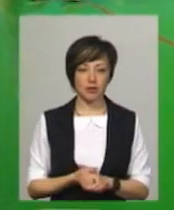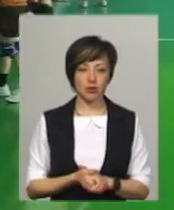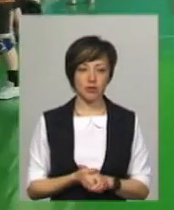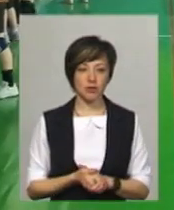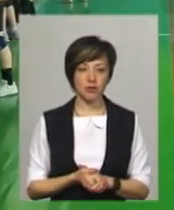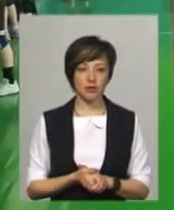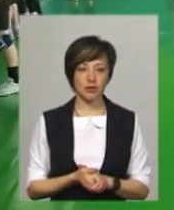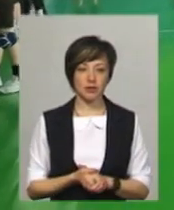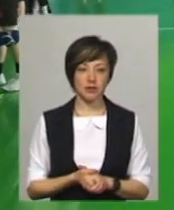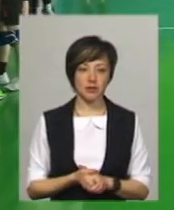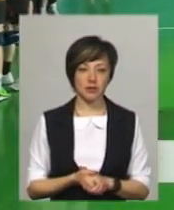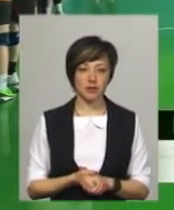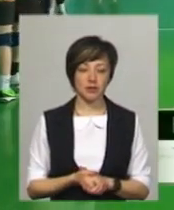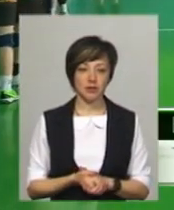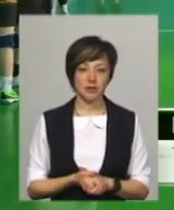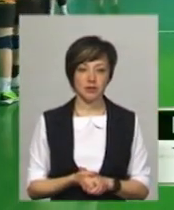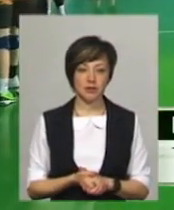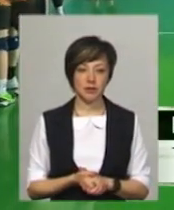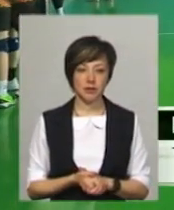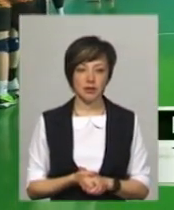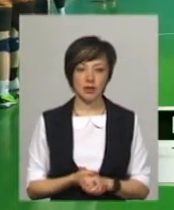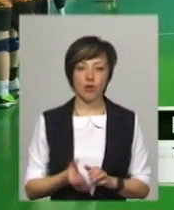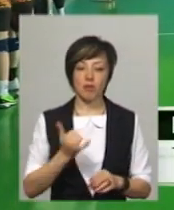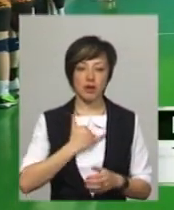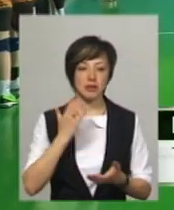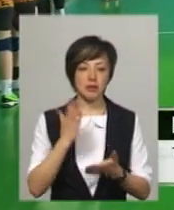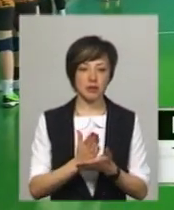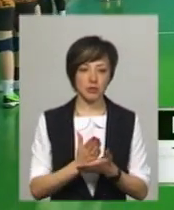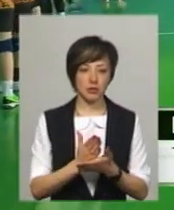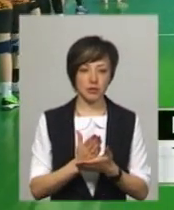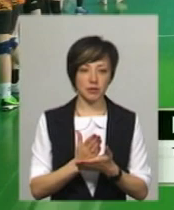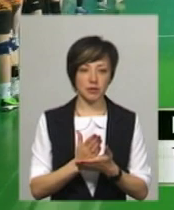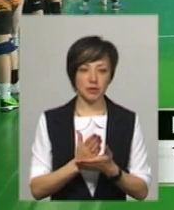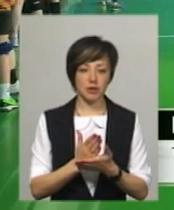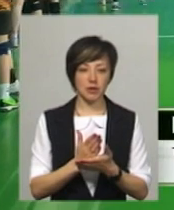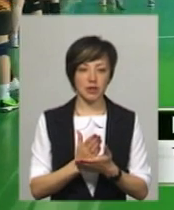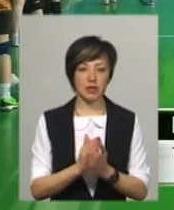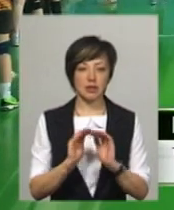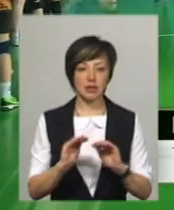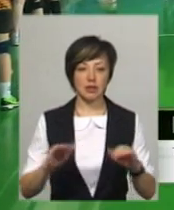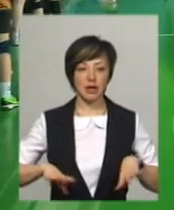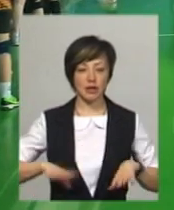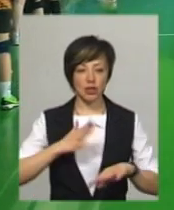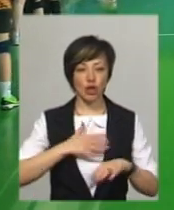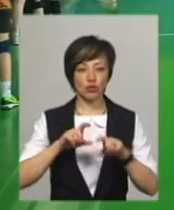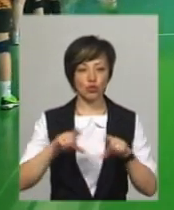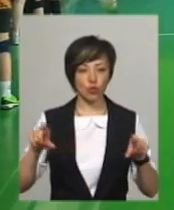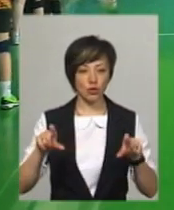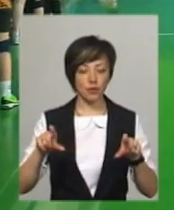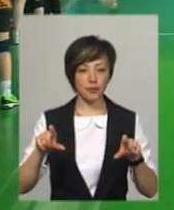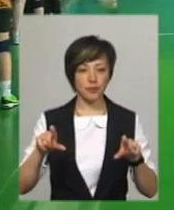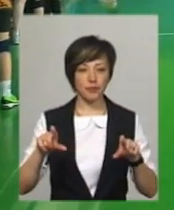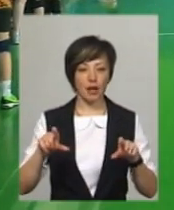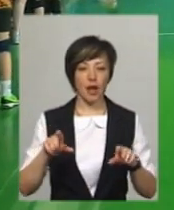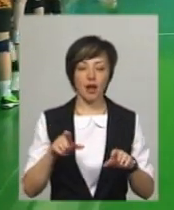Диса. Команда зараз на даний момент в мене знаходиться, але це вихованці тренера з нашої школи. Вона зараз в